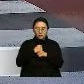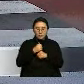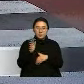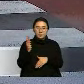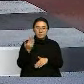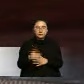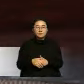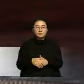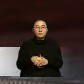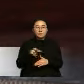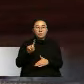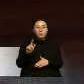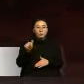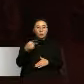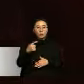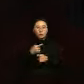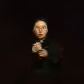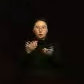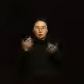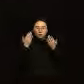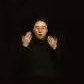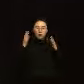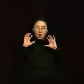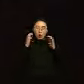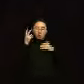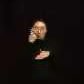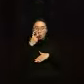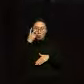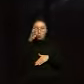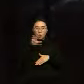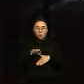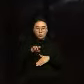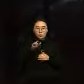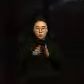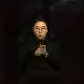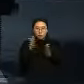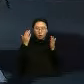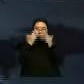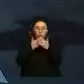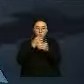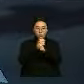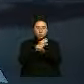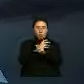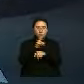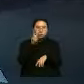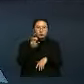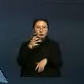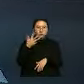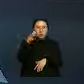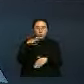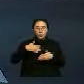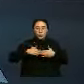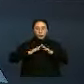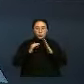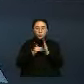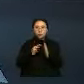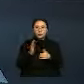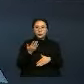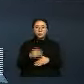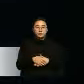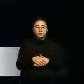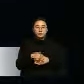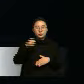산국 초등학교 를 포함한 어린이 보호 구역과 원 도심의 어두운 횡단보도 28 곳에 들어섰습니다